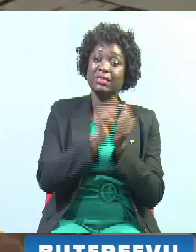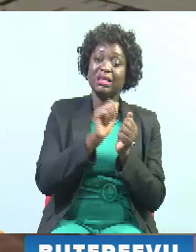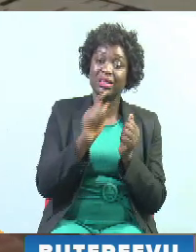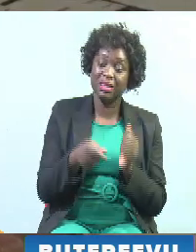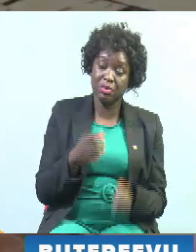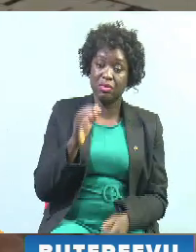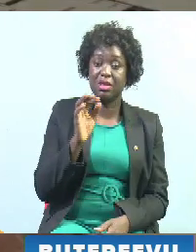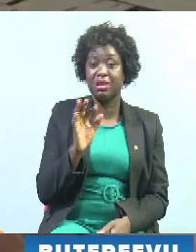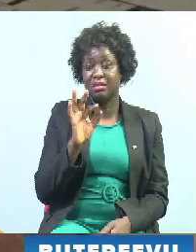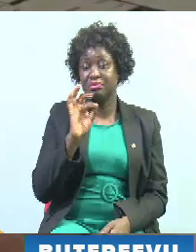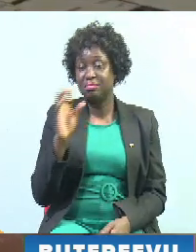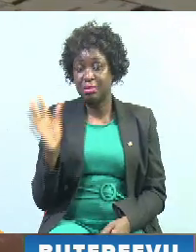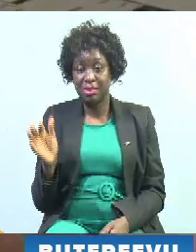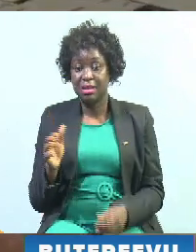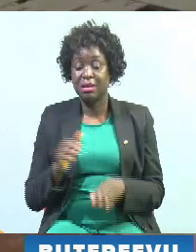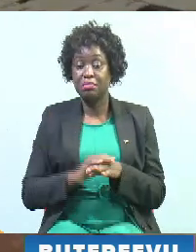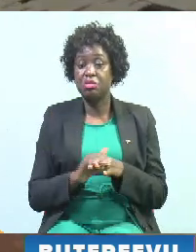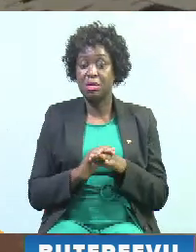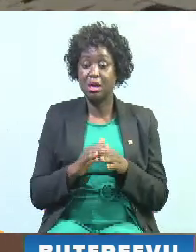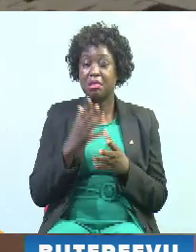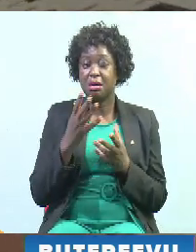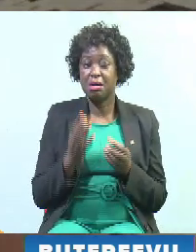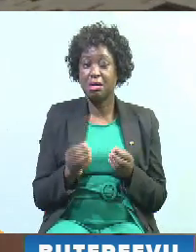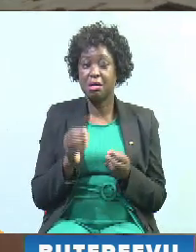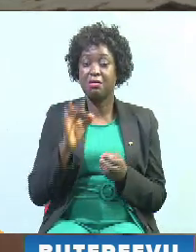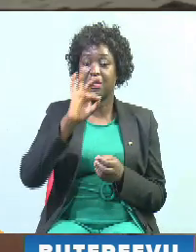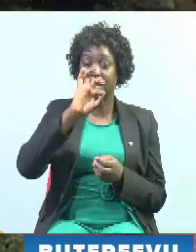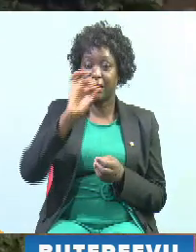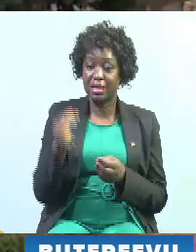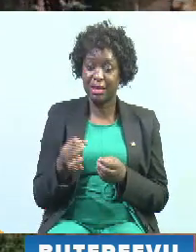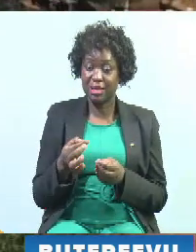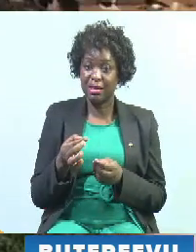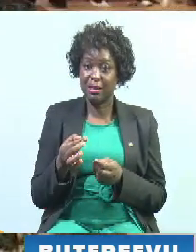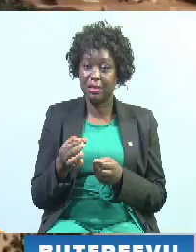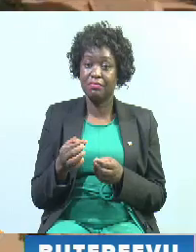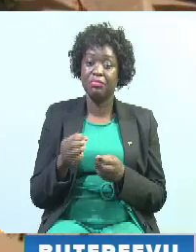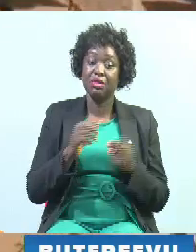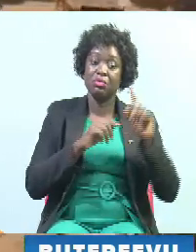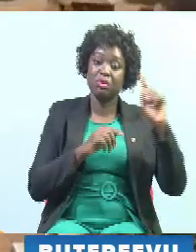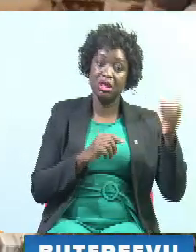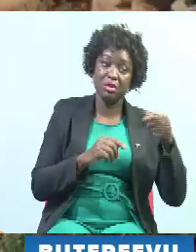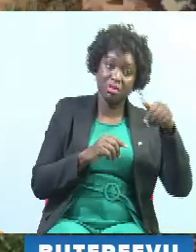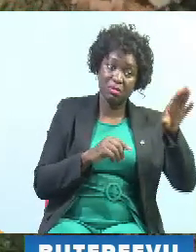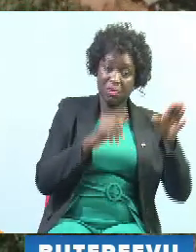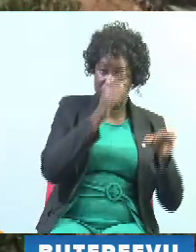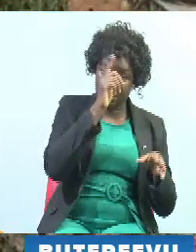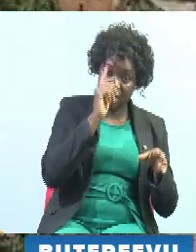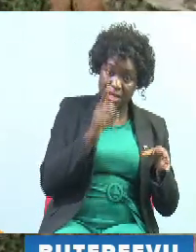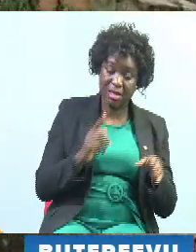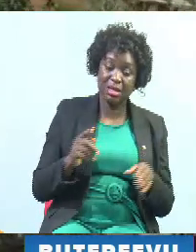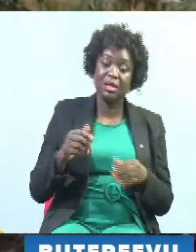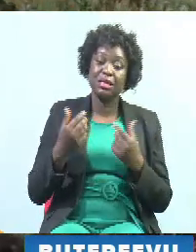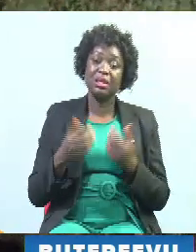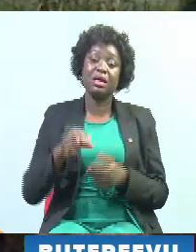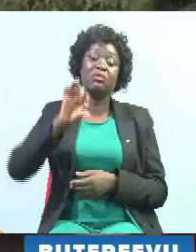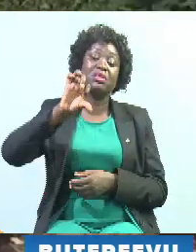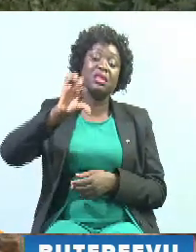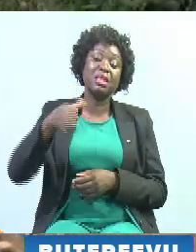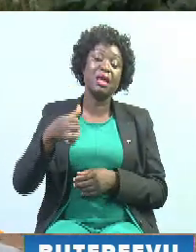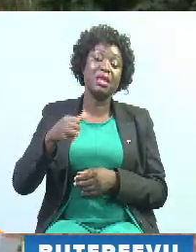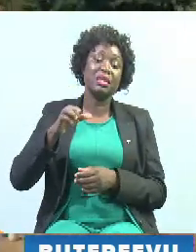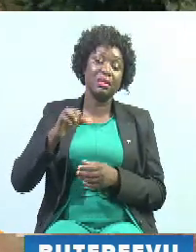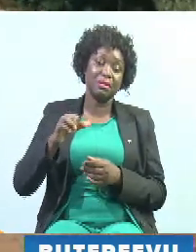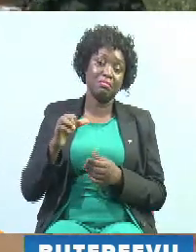ezettaka eriri mu Buganda. Buganda inako square miles 8 nga 10 lwa Kabaka newankubadde nga mayiro 9 ezasigalawo